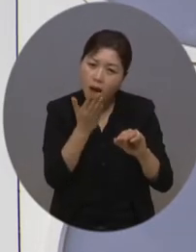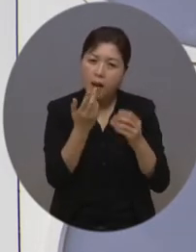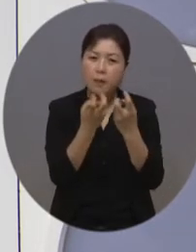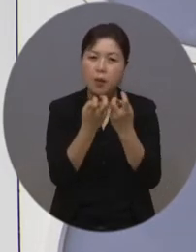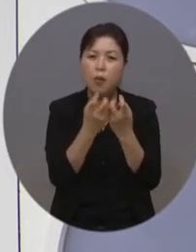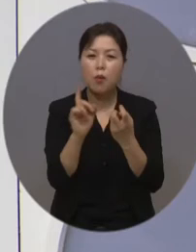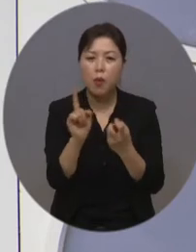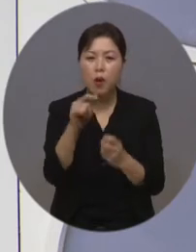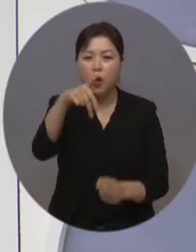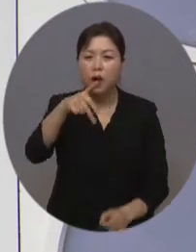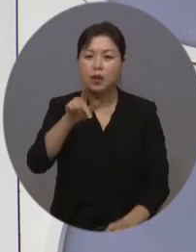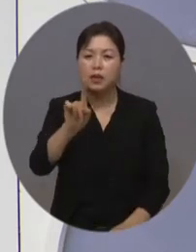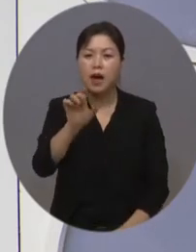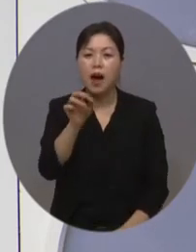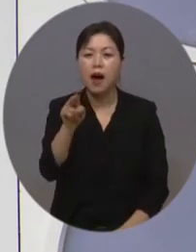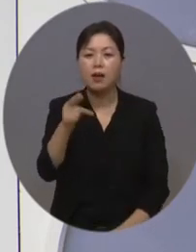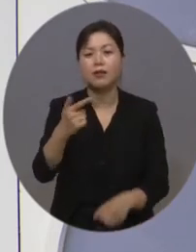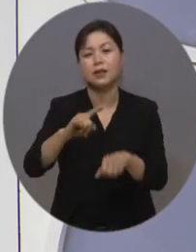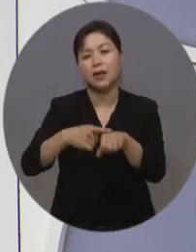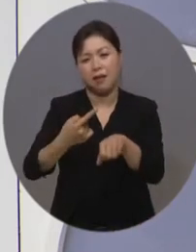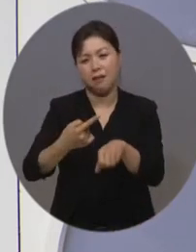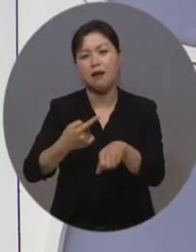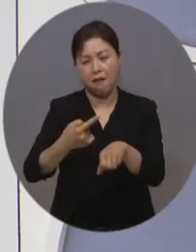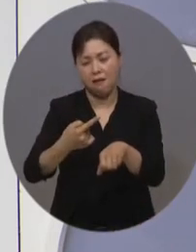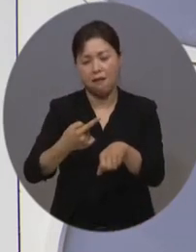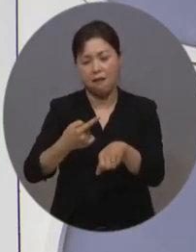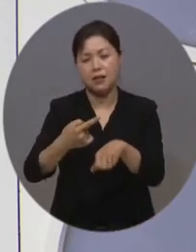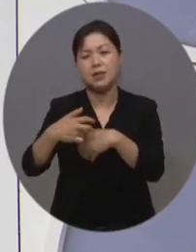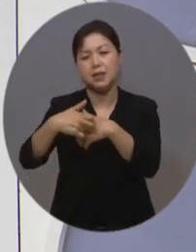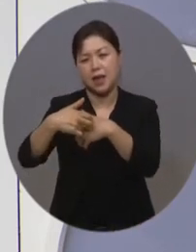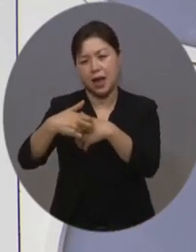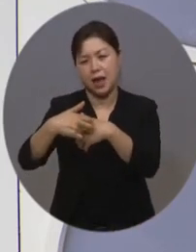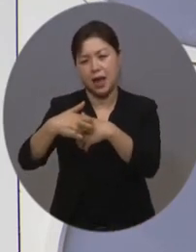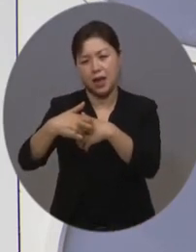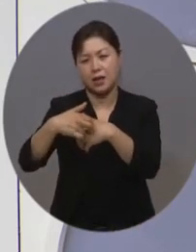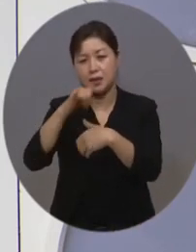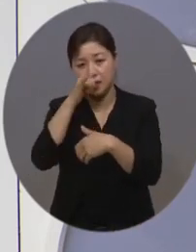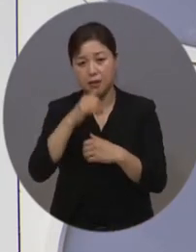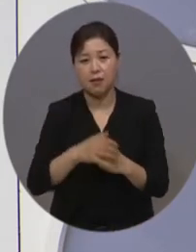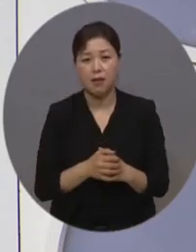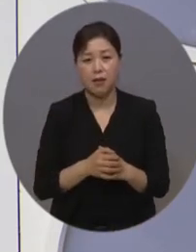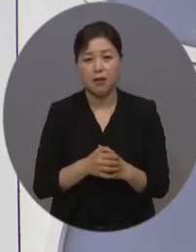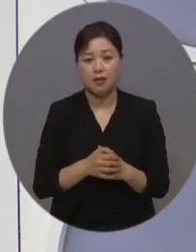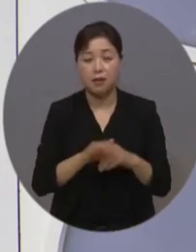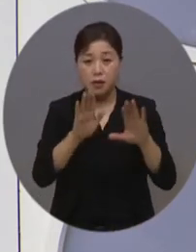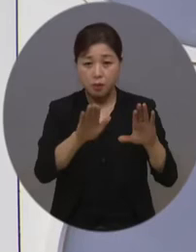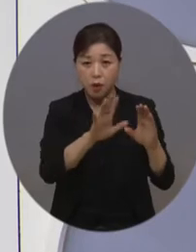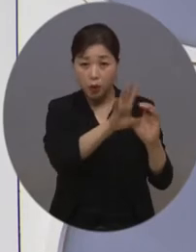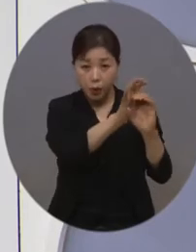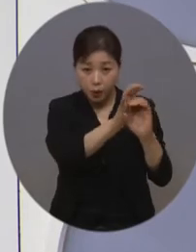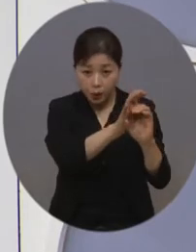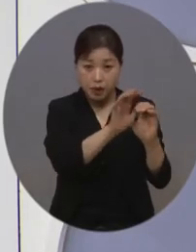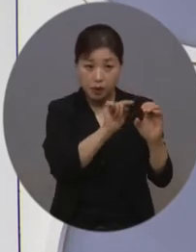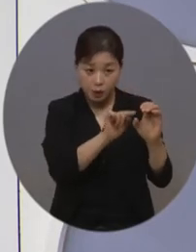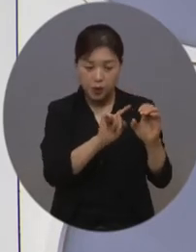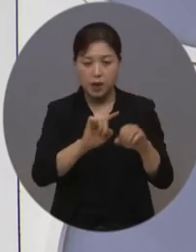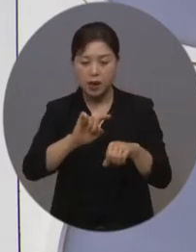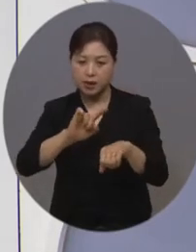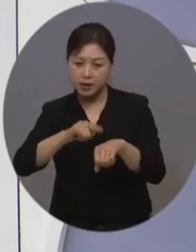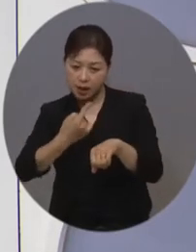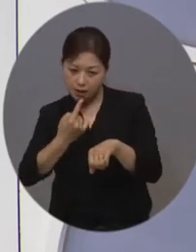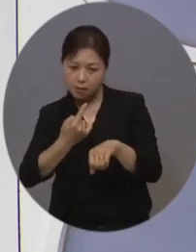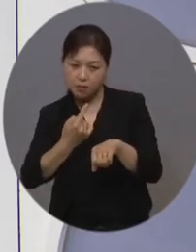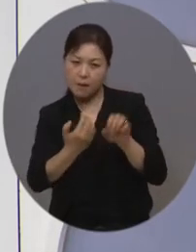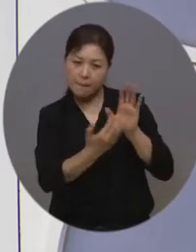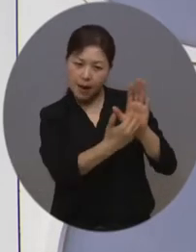합니다. 그러니까 요번에 이 면역도 코로나도 자연 면역이 있고 또 획득 면역이 있듯이